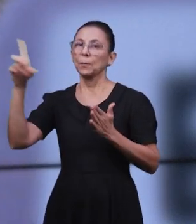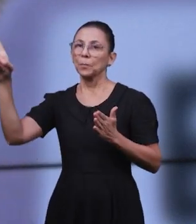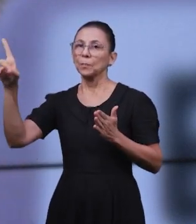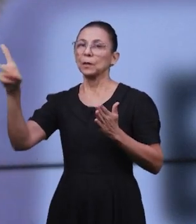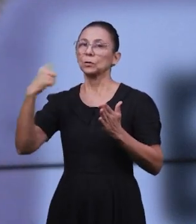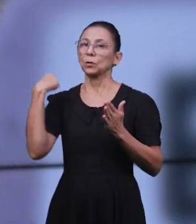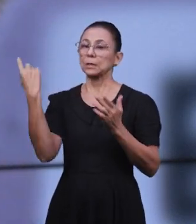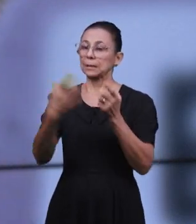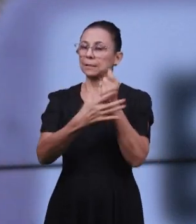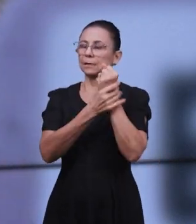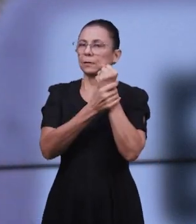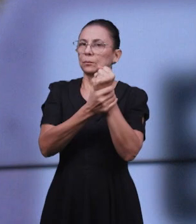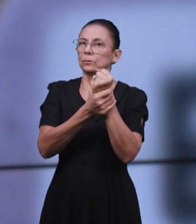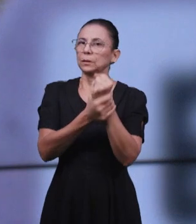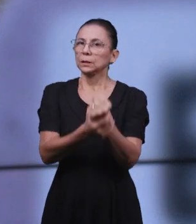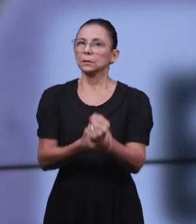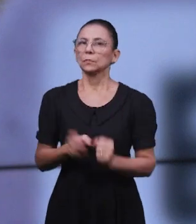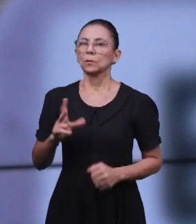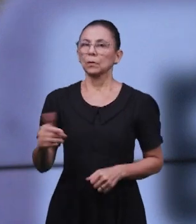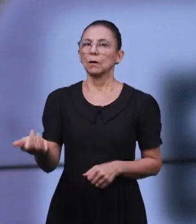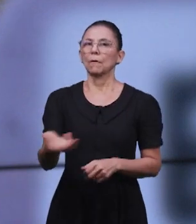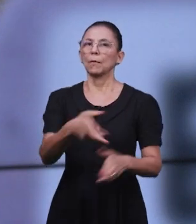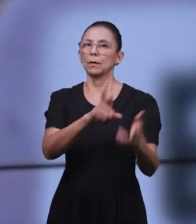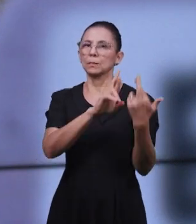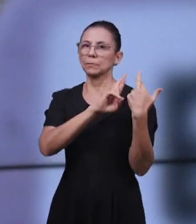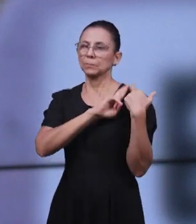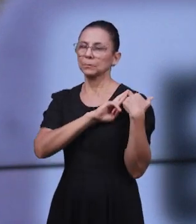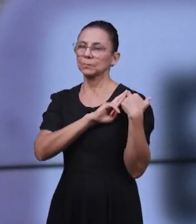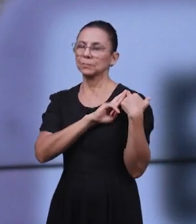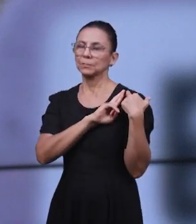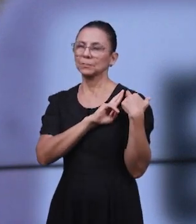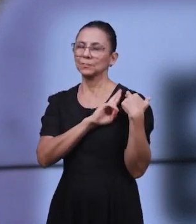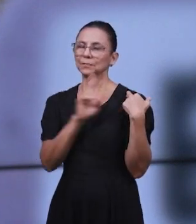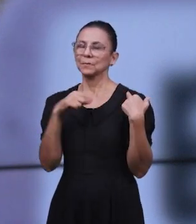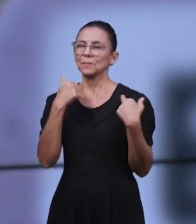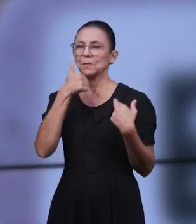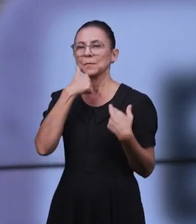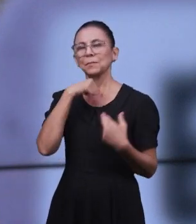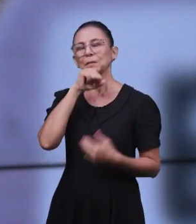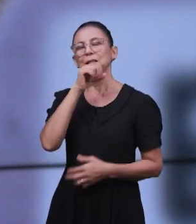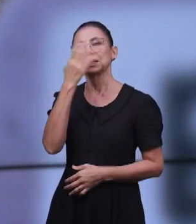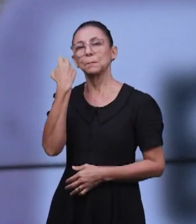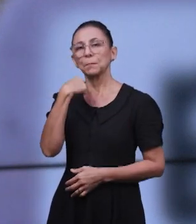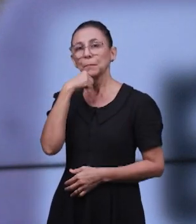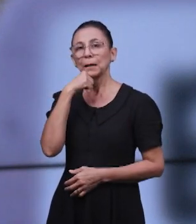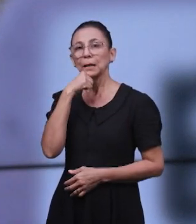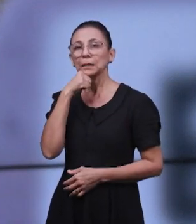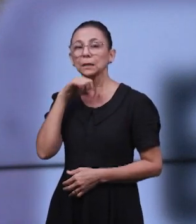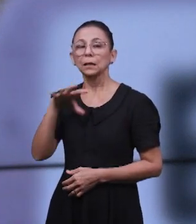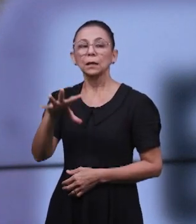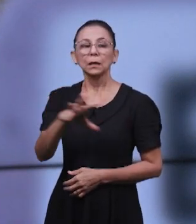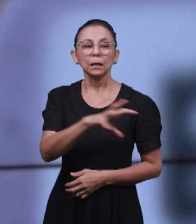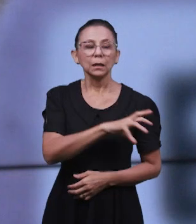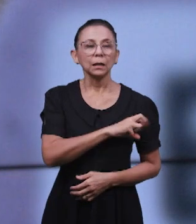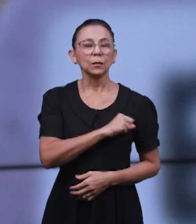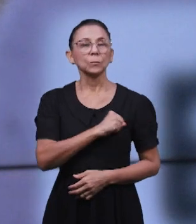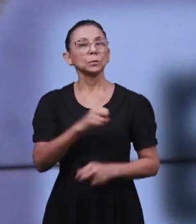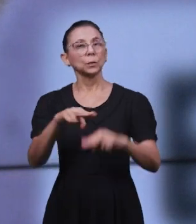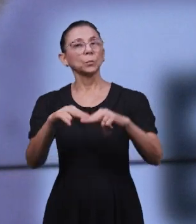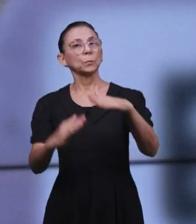notre référence. Continuons dans la fonction d'être père et mère qui aiment et pour cela établissent des